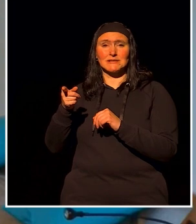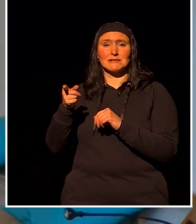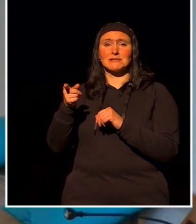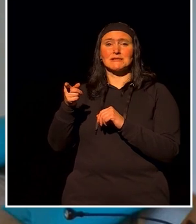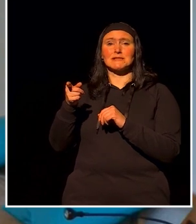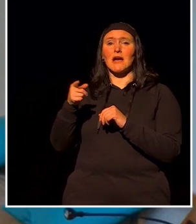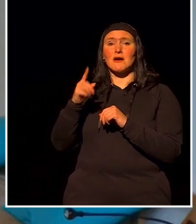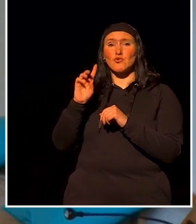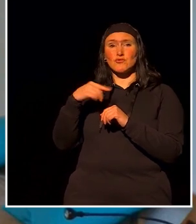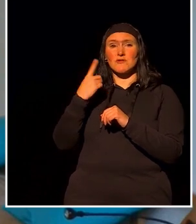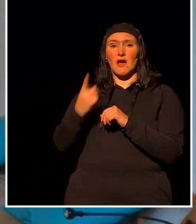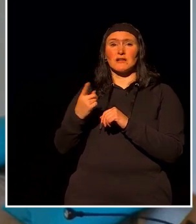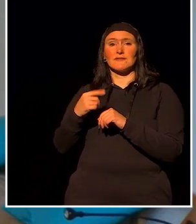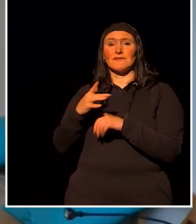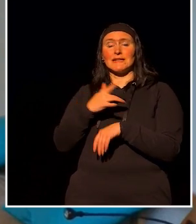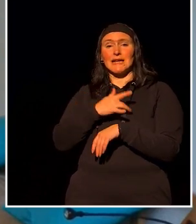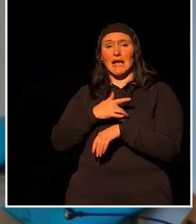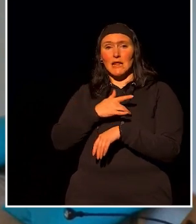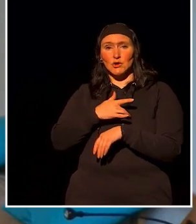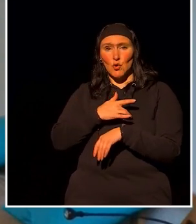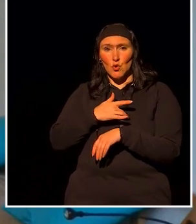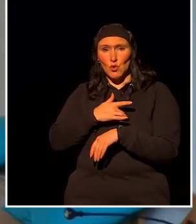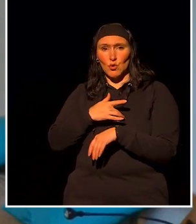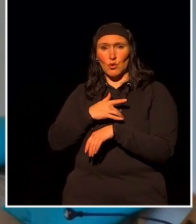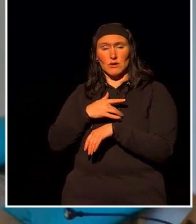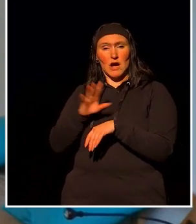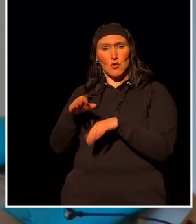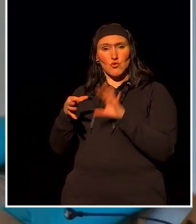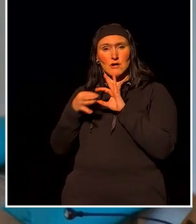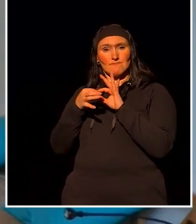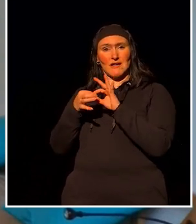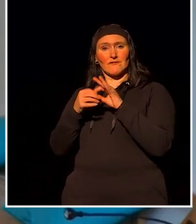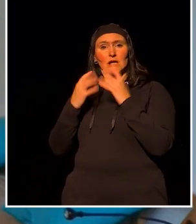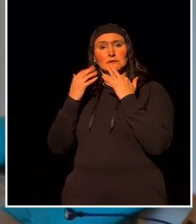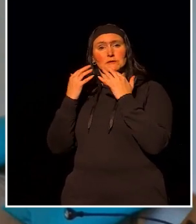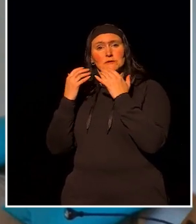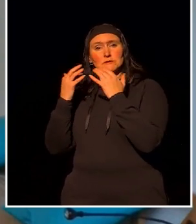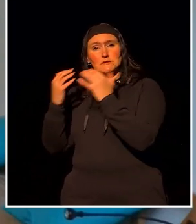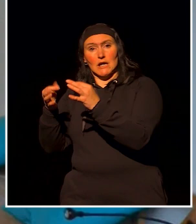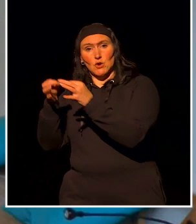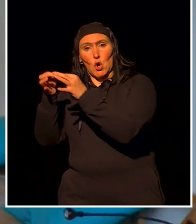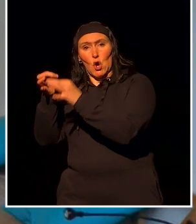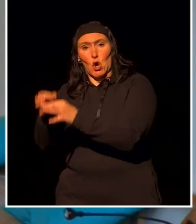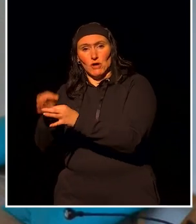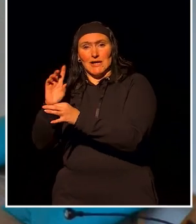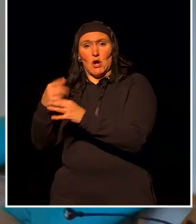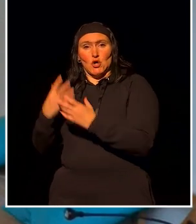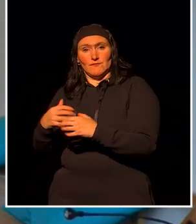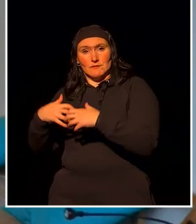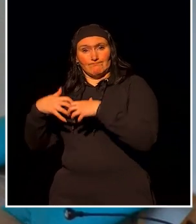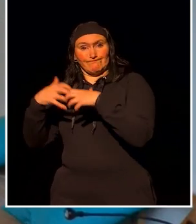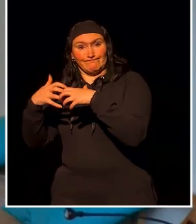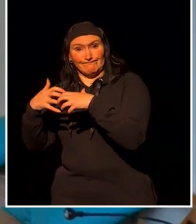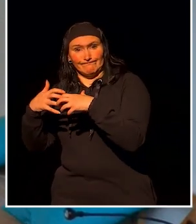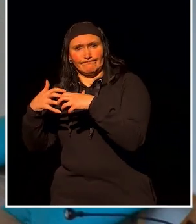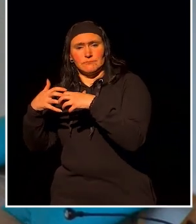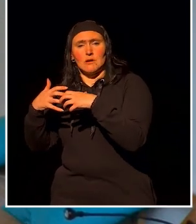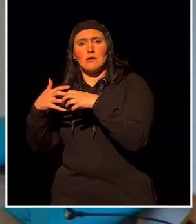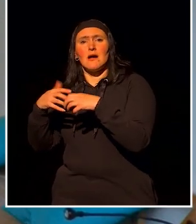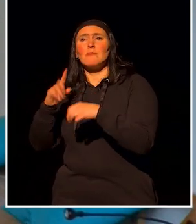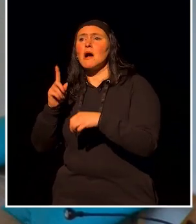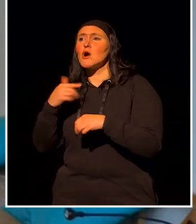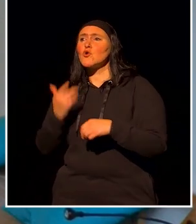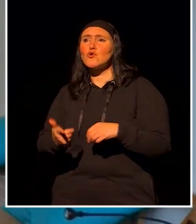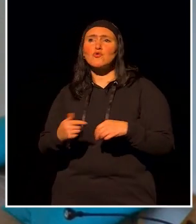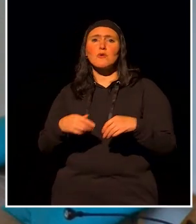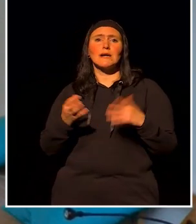fundierter Sehnsuchtsort aufgerufen wurde und auf der anderen Seite eine immer dringendere Notwendigkeit bestand, so